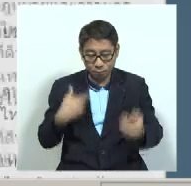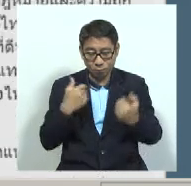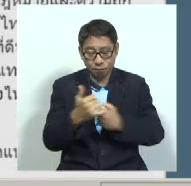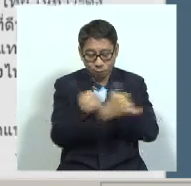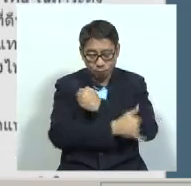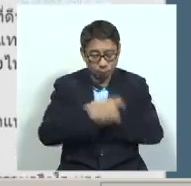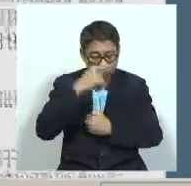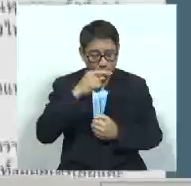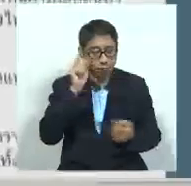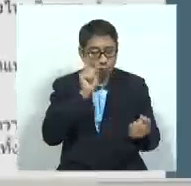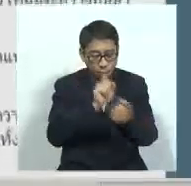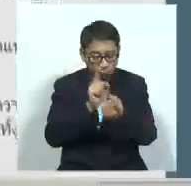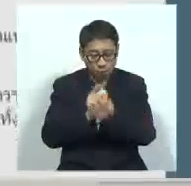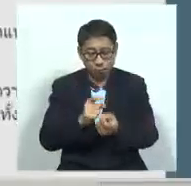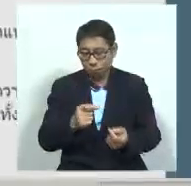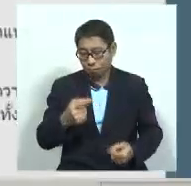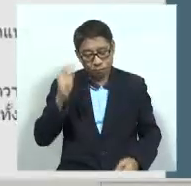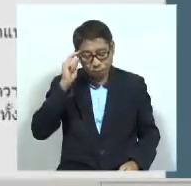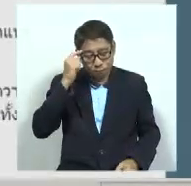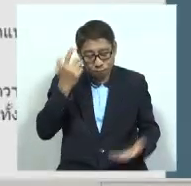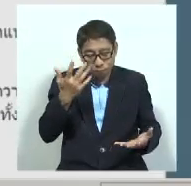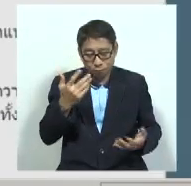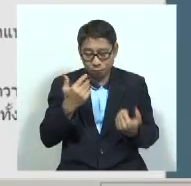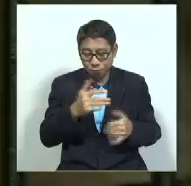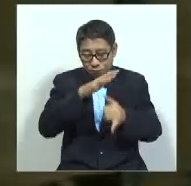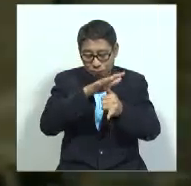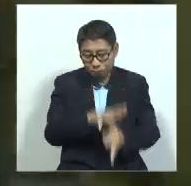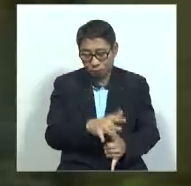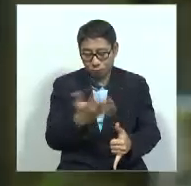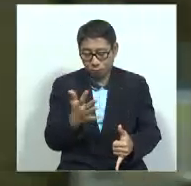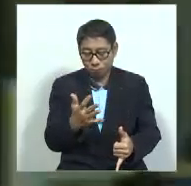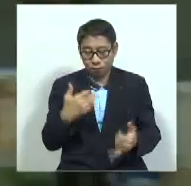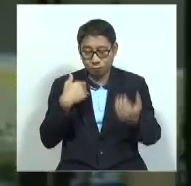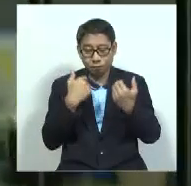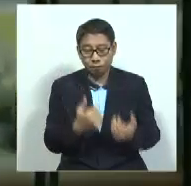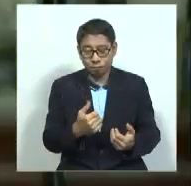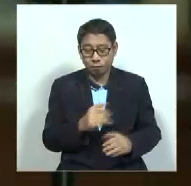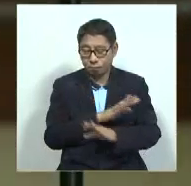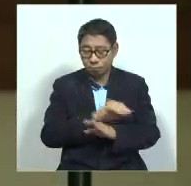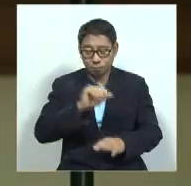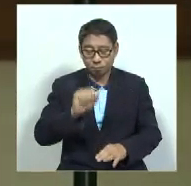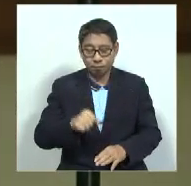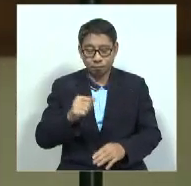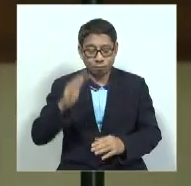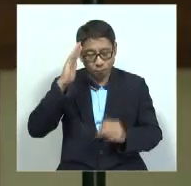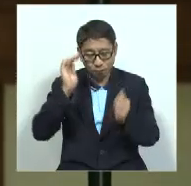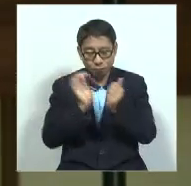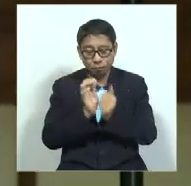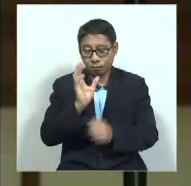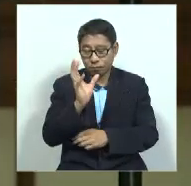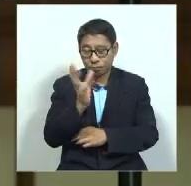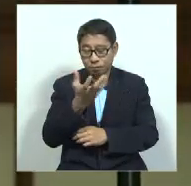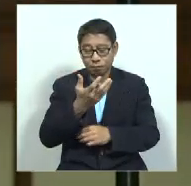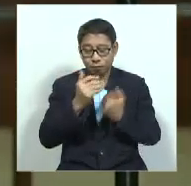ทศไทยไม่รู้จักนายฮาคิมเป็นการส่วนตัวเลยไม่มีอคติต่อตัวบุคคลและหากไม่ใช่อินเตอร์โพลของออสเตรเลียแจ้ง